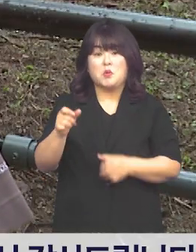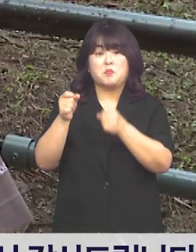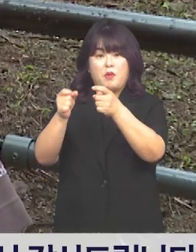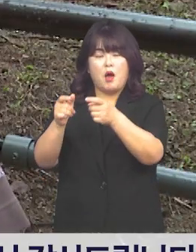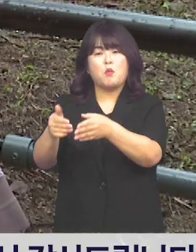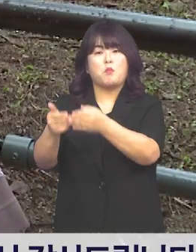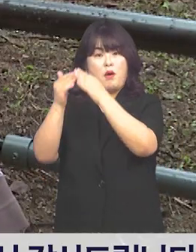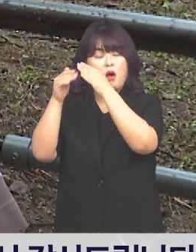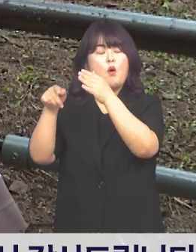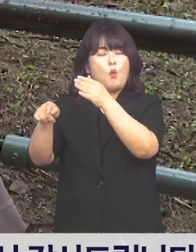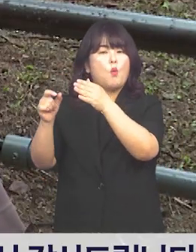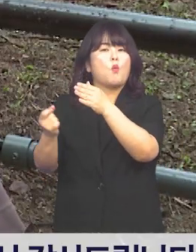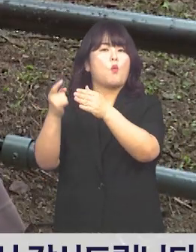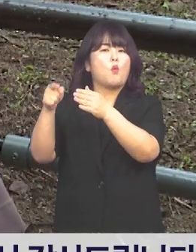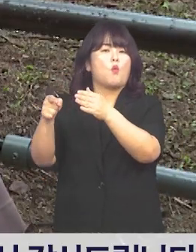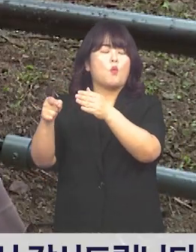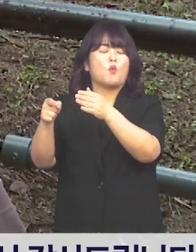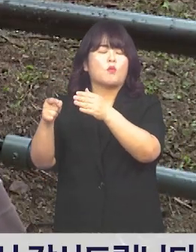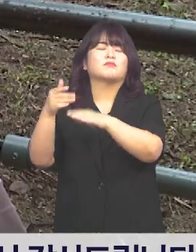이렇게 잘 꾸며놔가지고